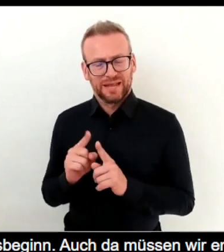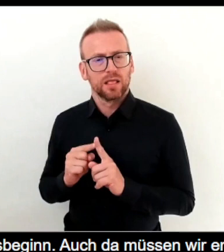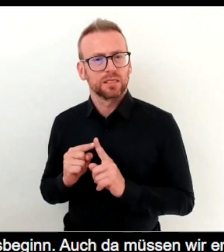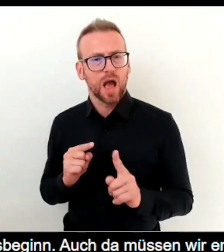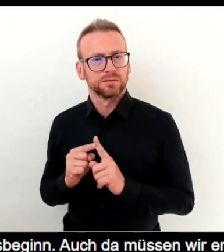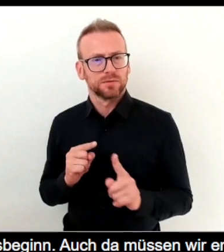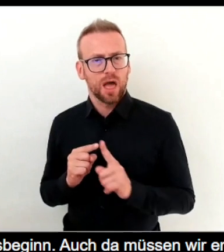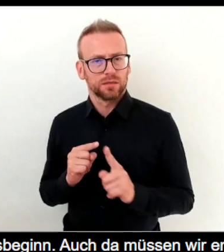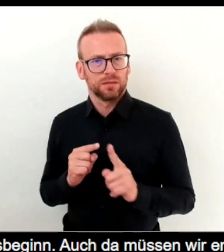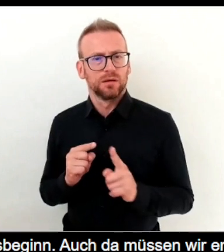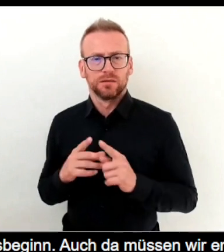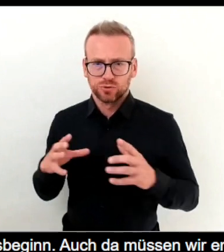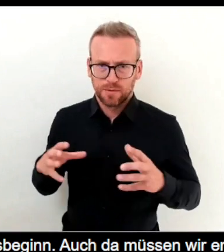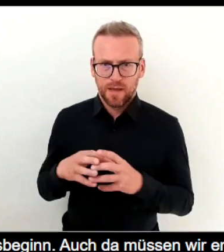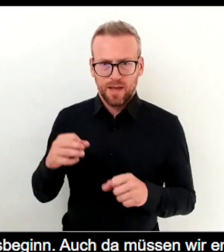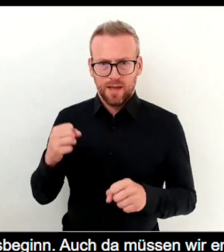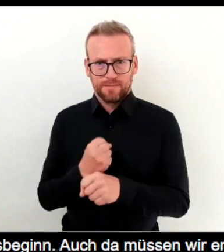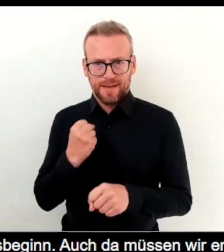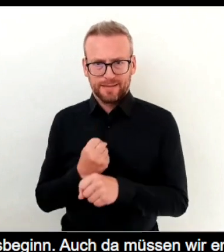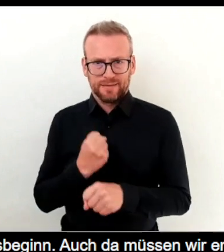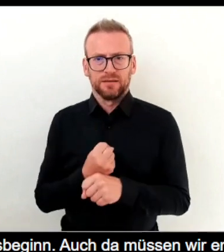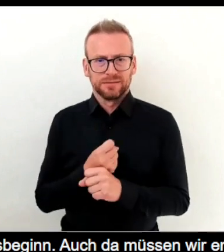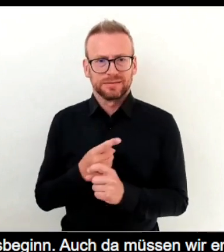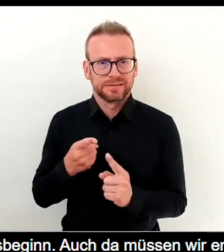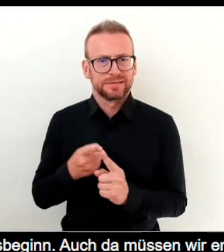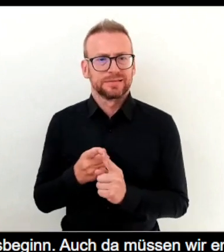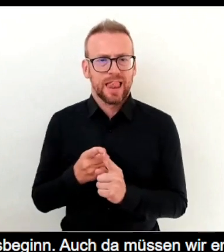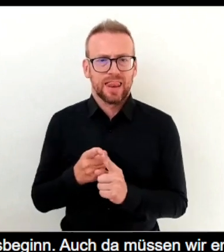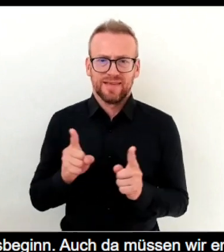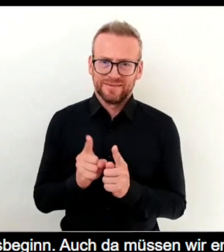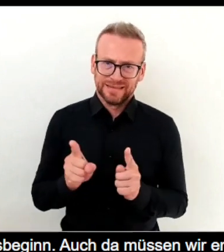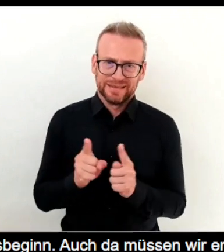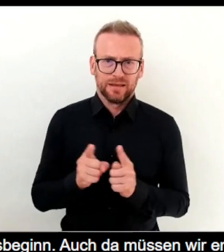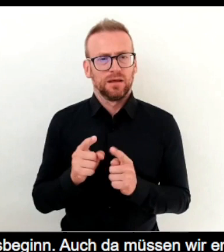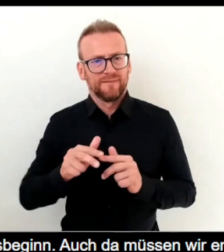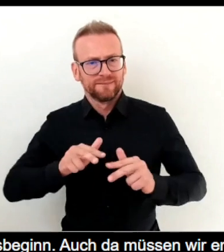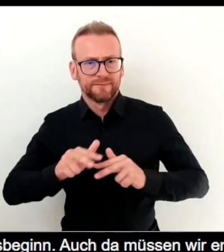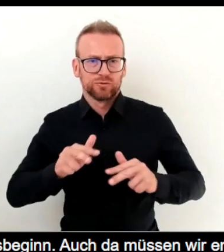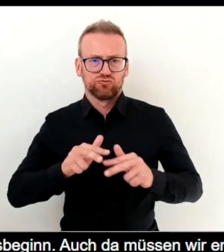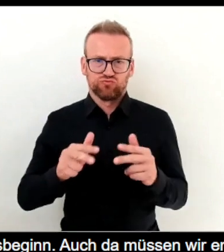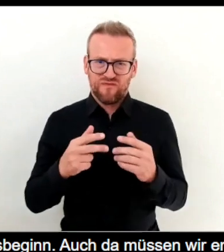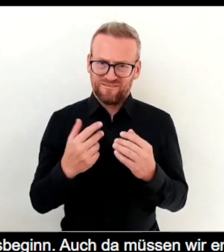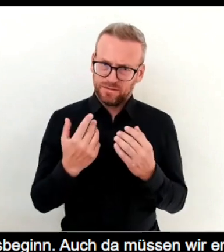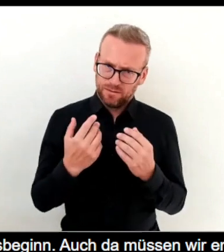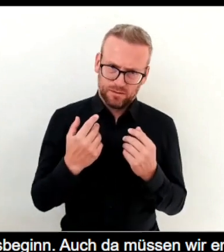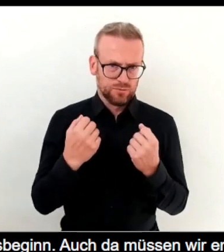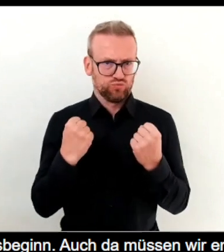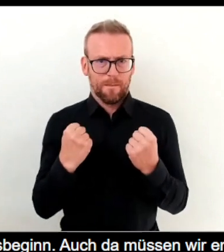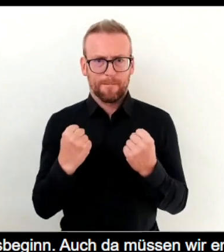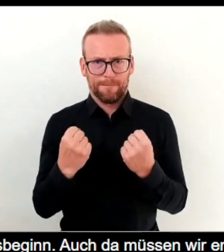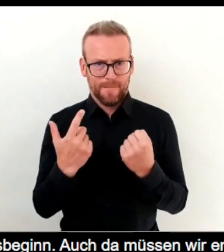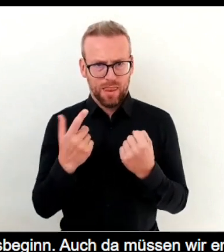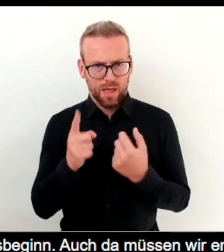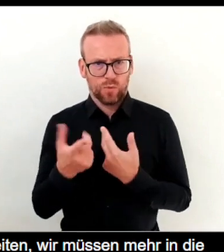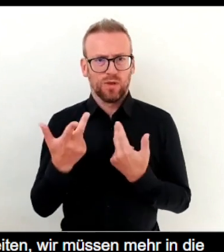ihre Unerschütterlichkeit, ihr Land und damit auch die Prinzipien des internationalen Rechts und der UN-Charta